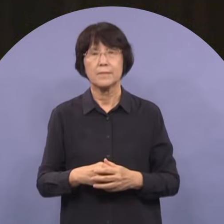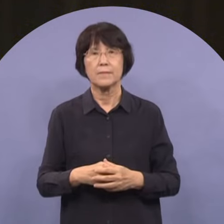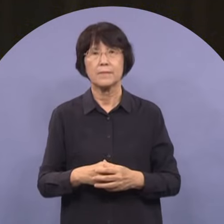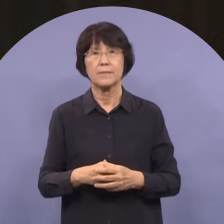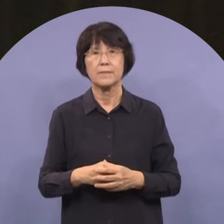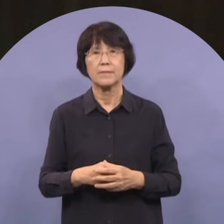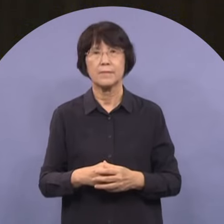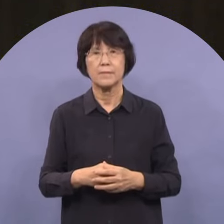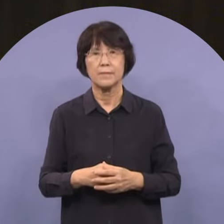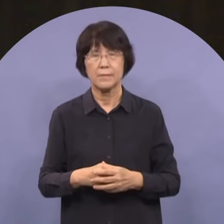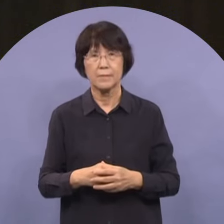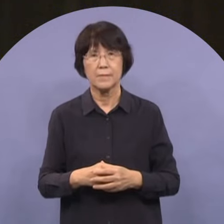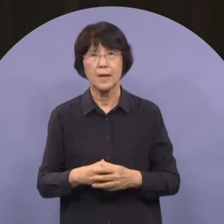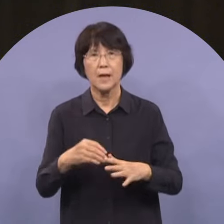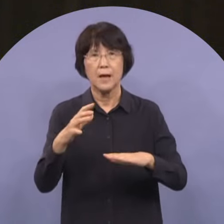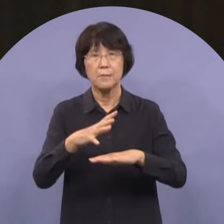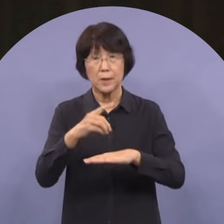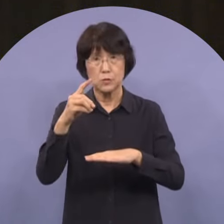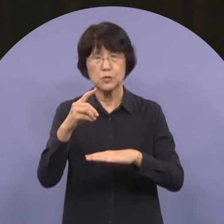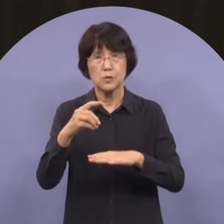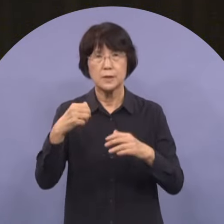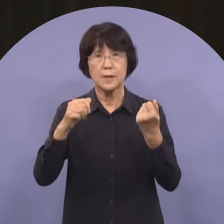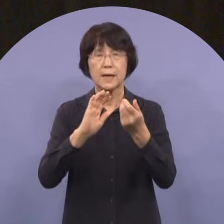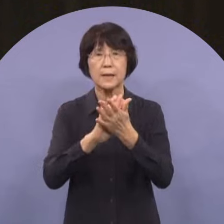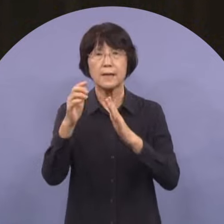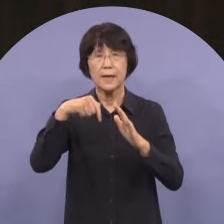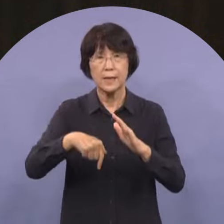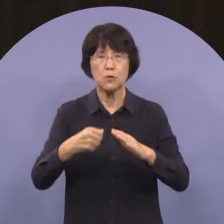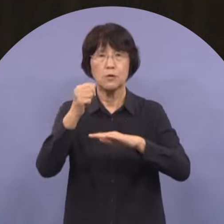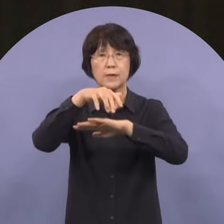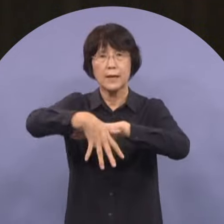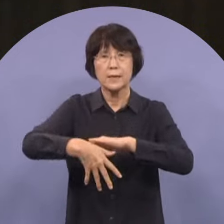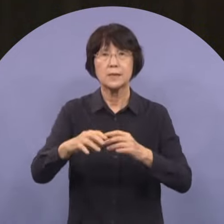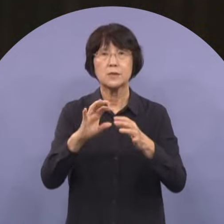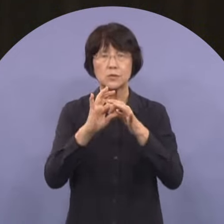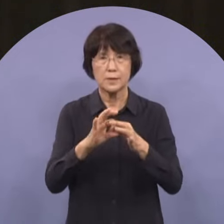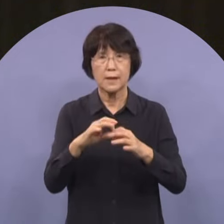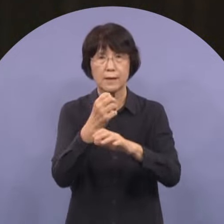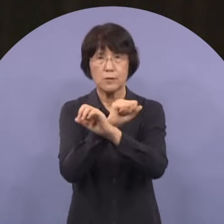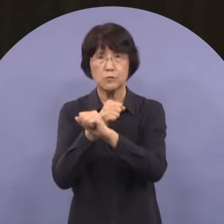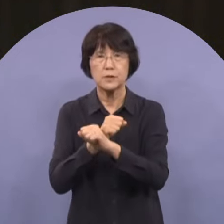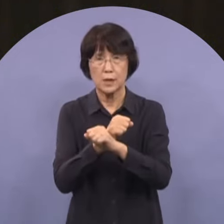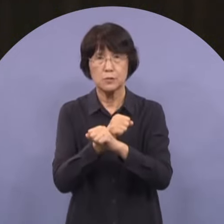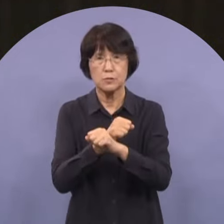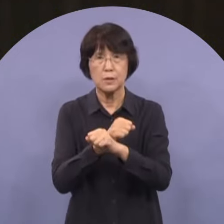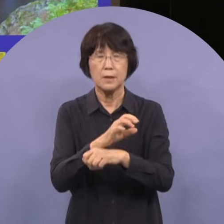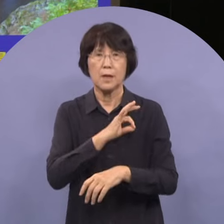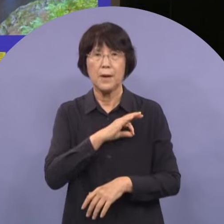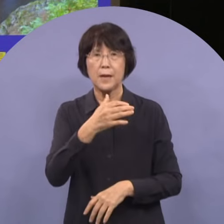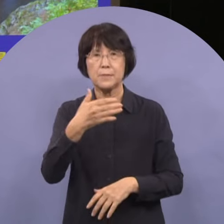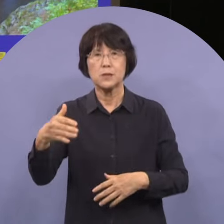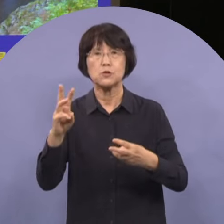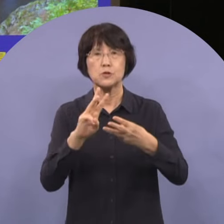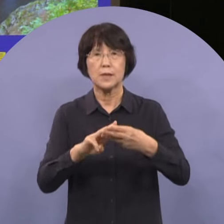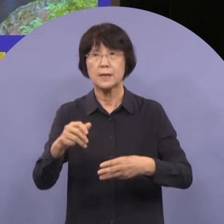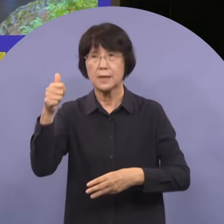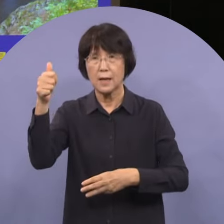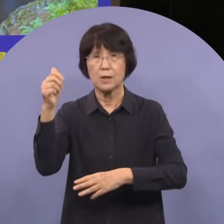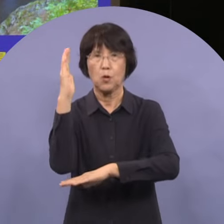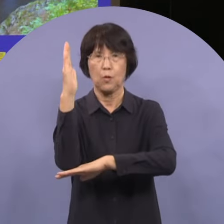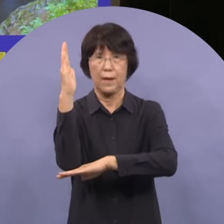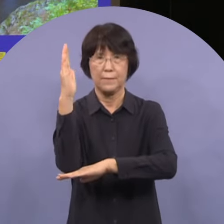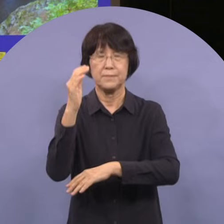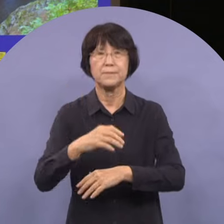って14年ぐらい、 初めに滋賀県内の滝について研究している水田由香さんによる講演会が行